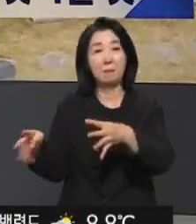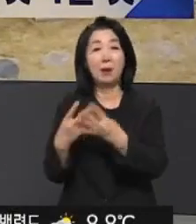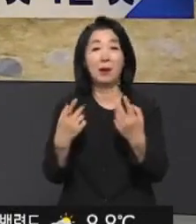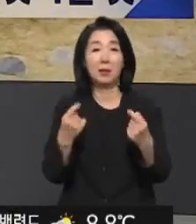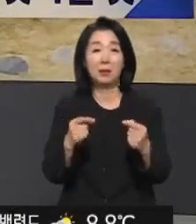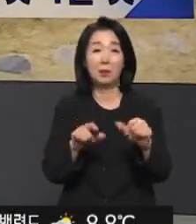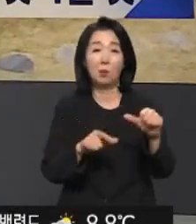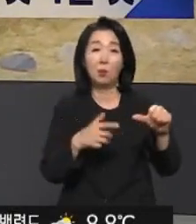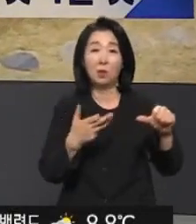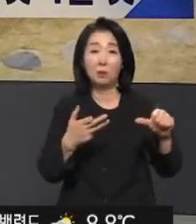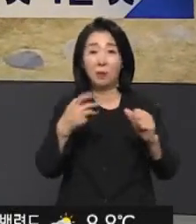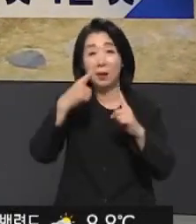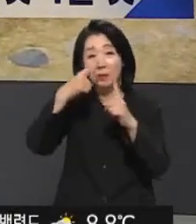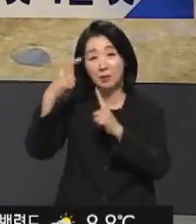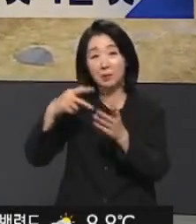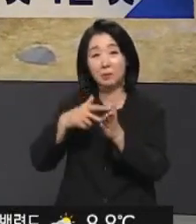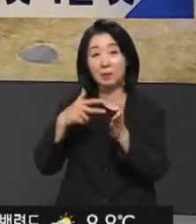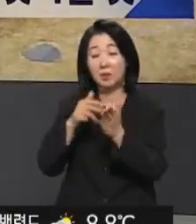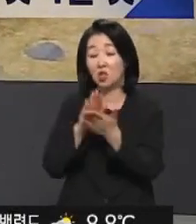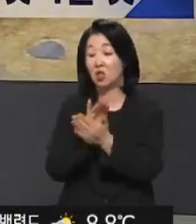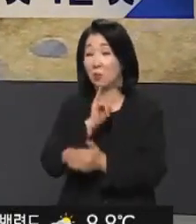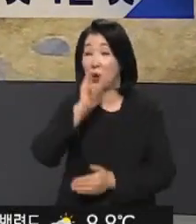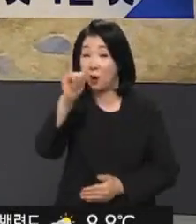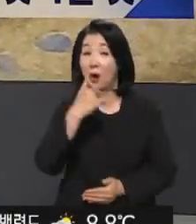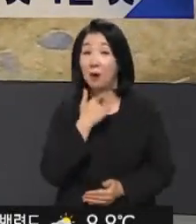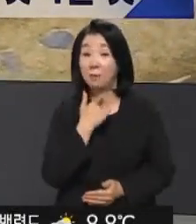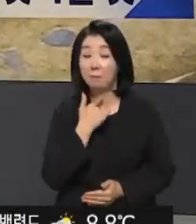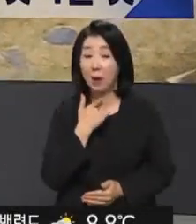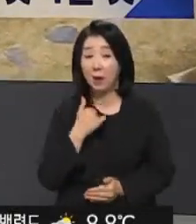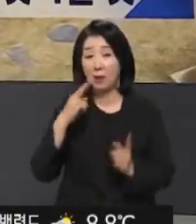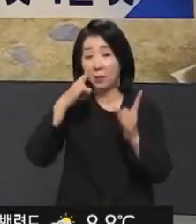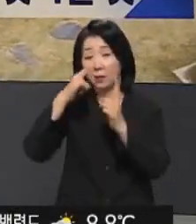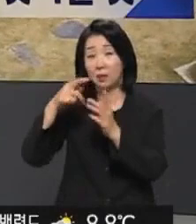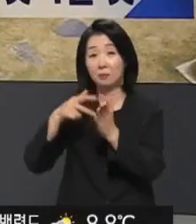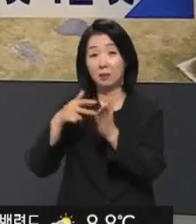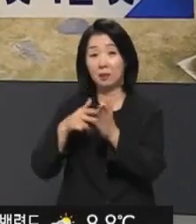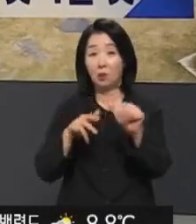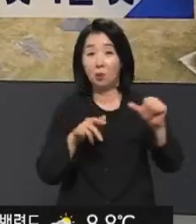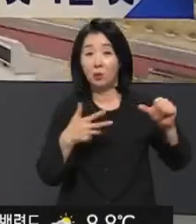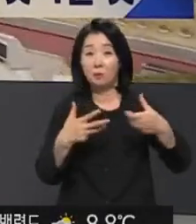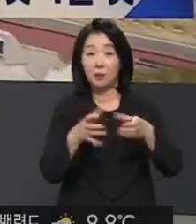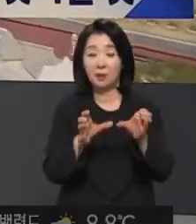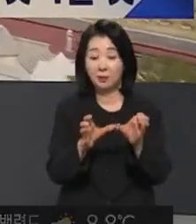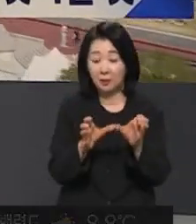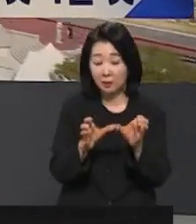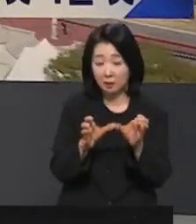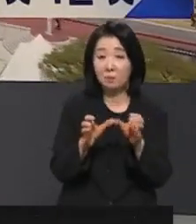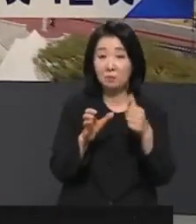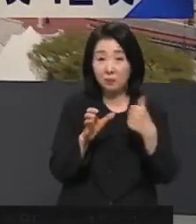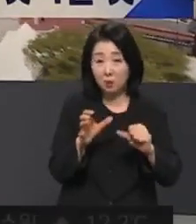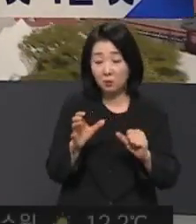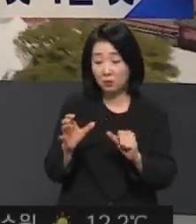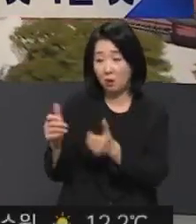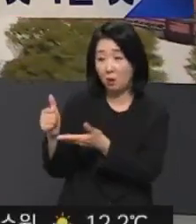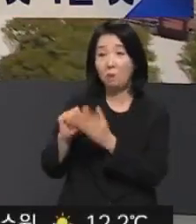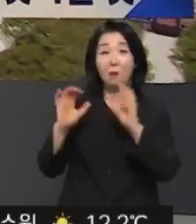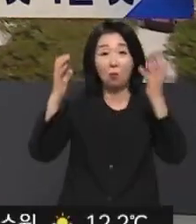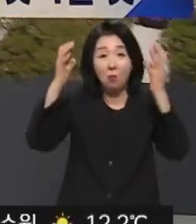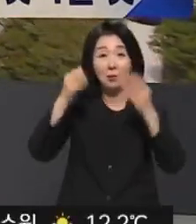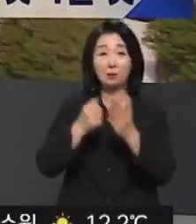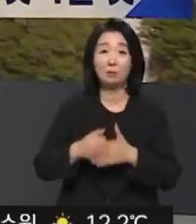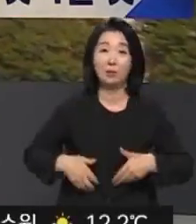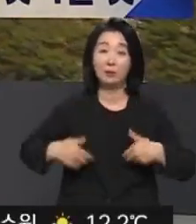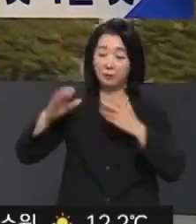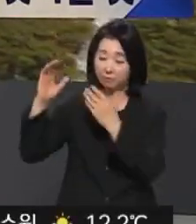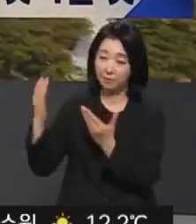5.18 기념재단에도 직접 연락을 취했다고 하는데요. 이 기념재단과 5.18 단체들은 전 씨의 방문을 환영한다면서